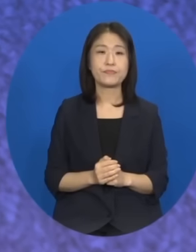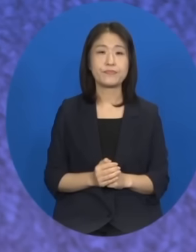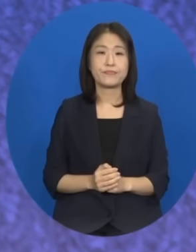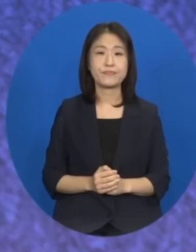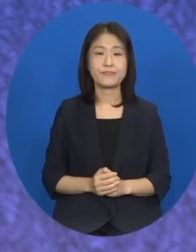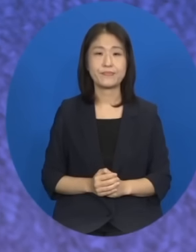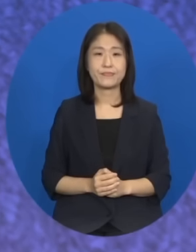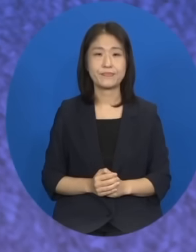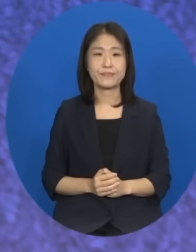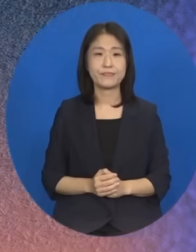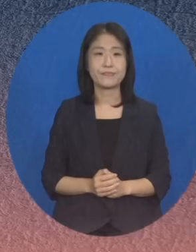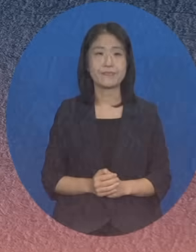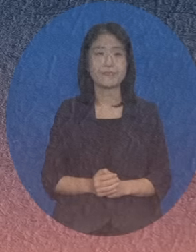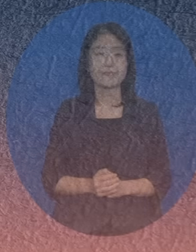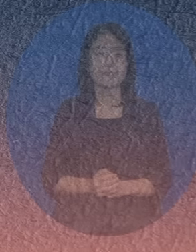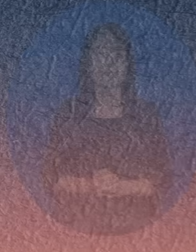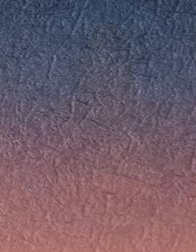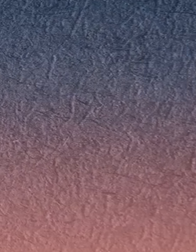1장 6절입니다.